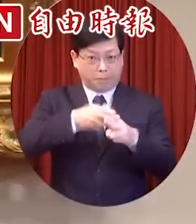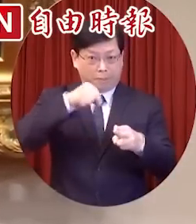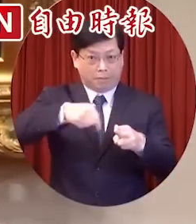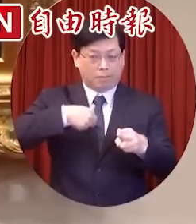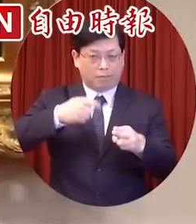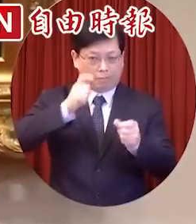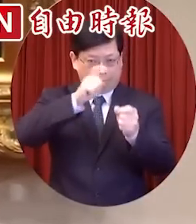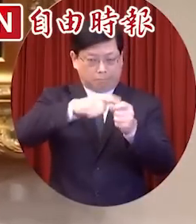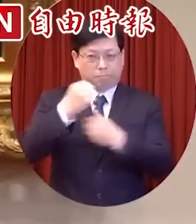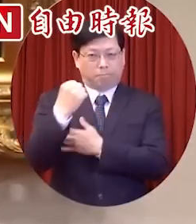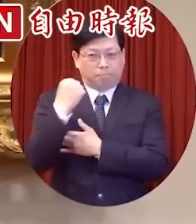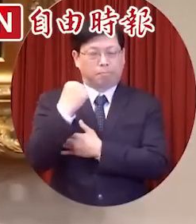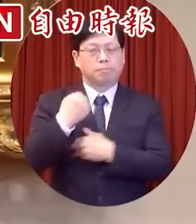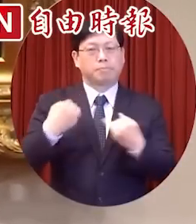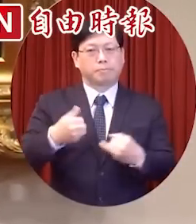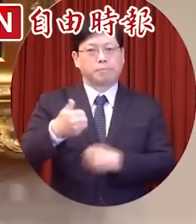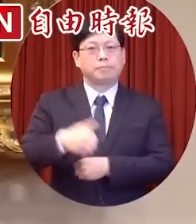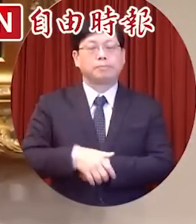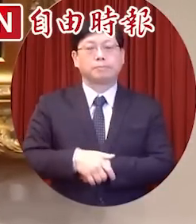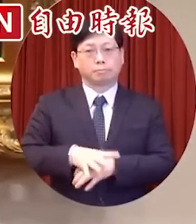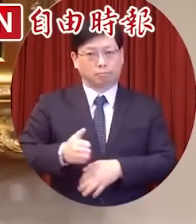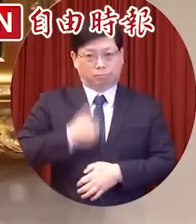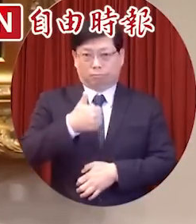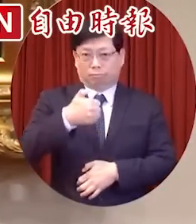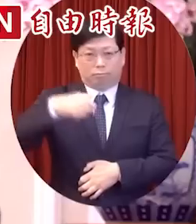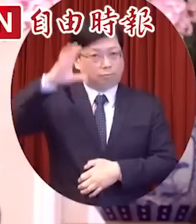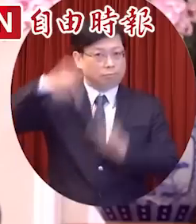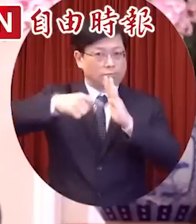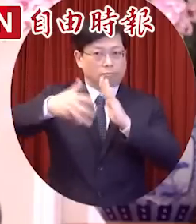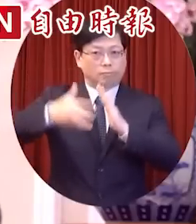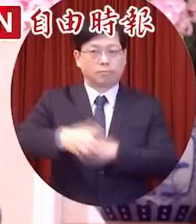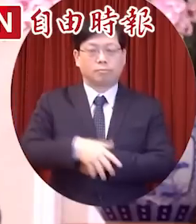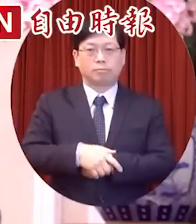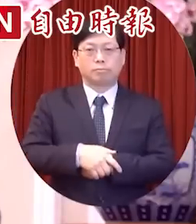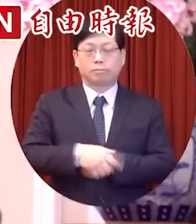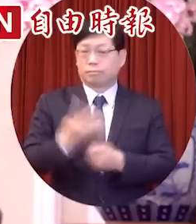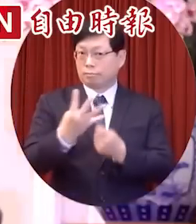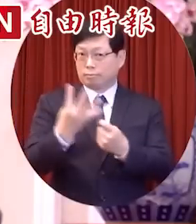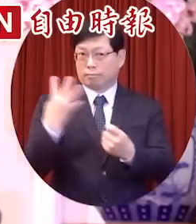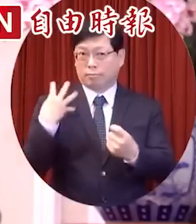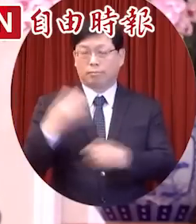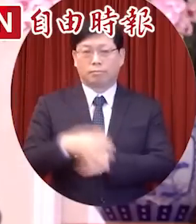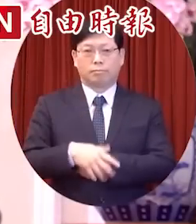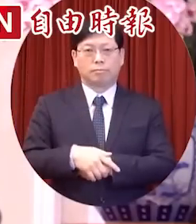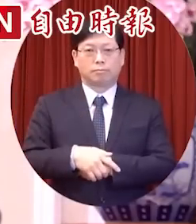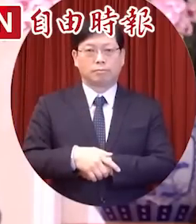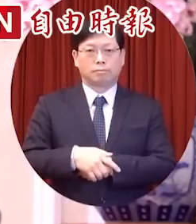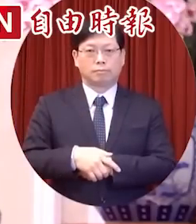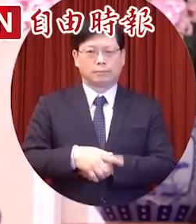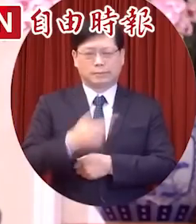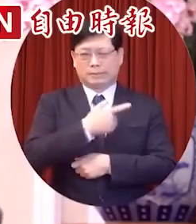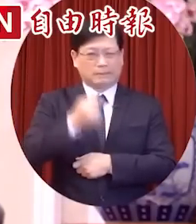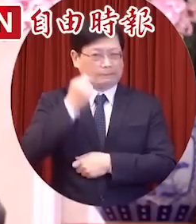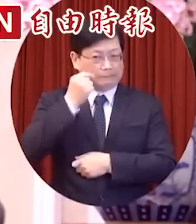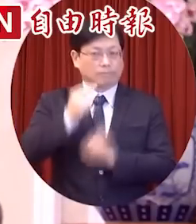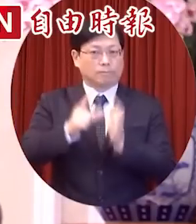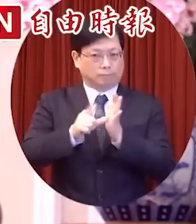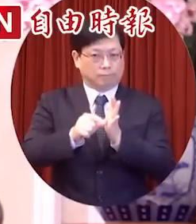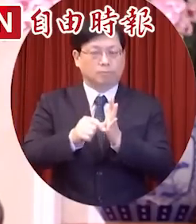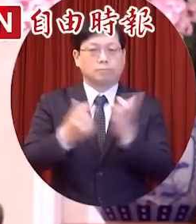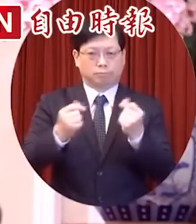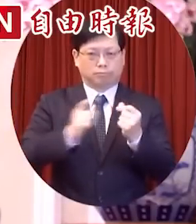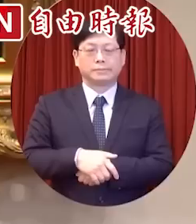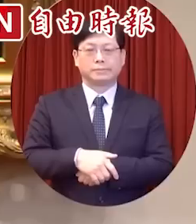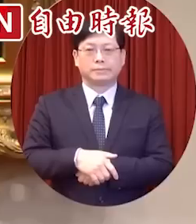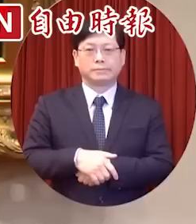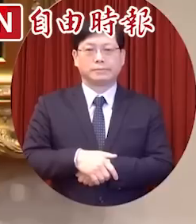做出成绩。我非常感谢苏院长在四年前最艰难的时刻扛